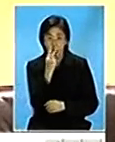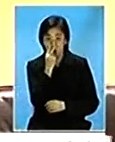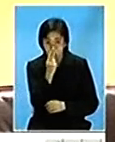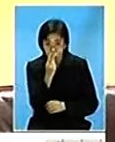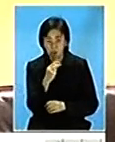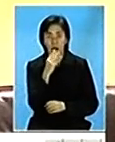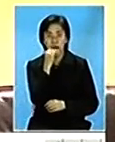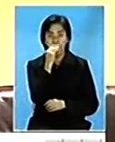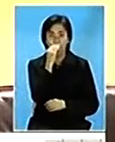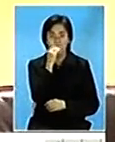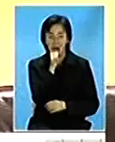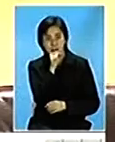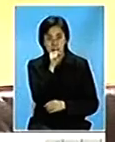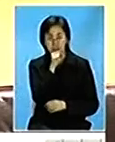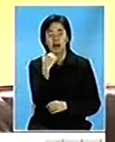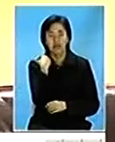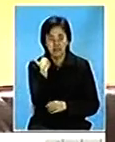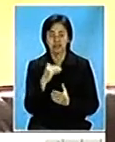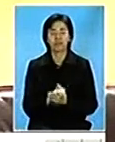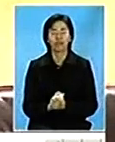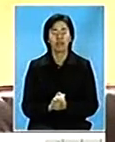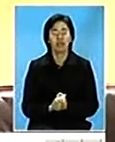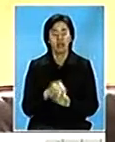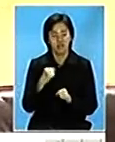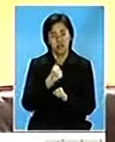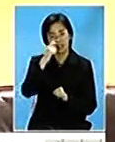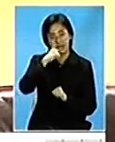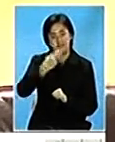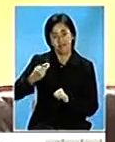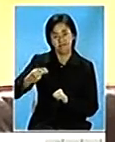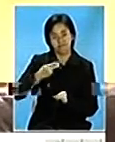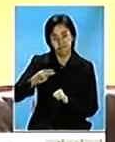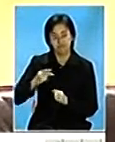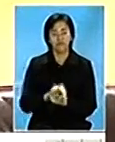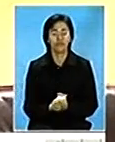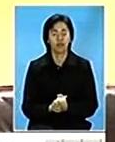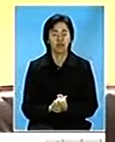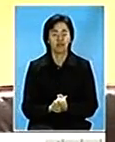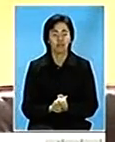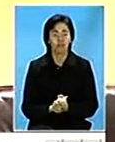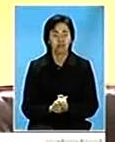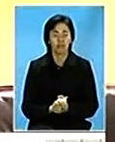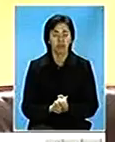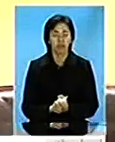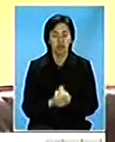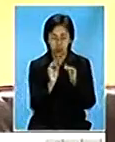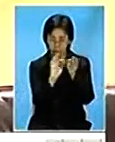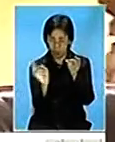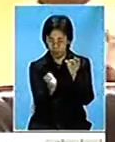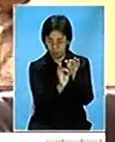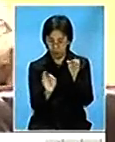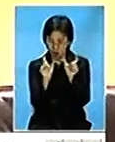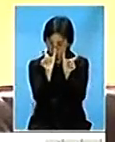พูดและสาระหลักในการใช้ภาษาไทยสาระวรรณคดีและวรรณกรรมน